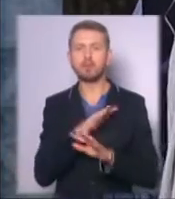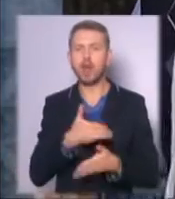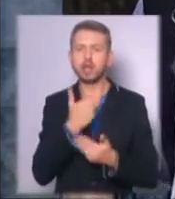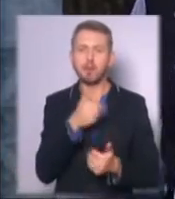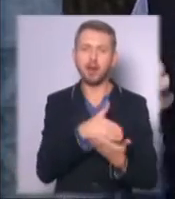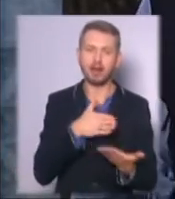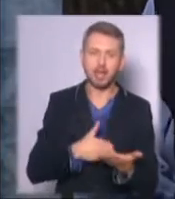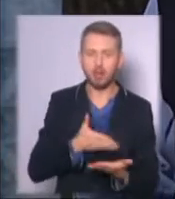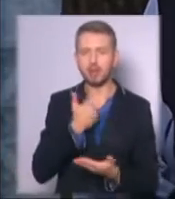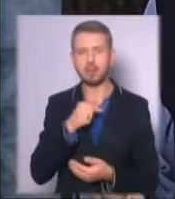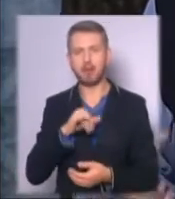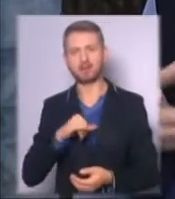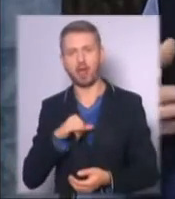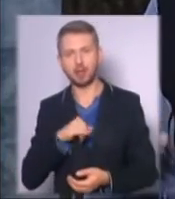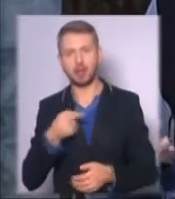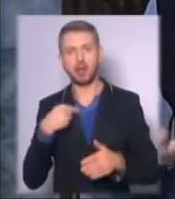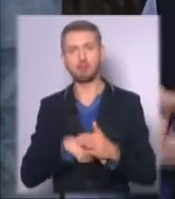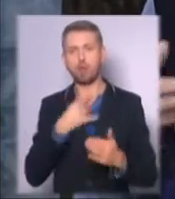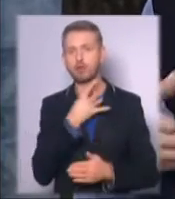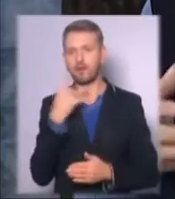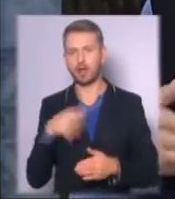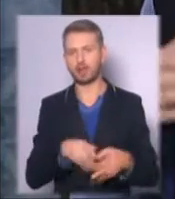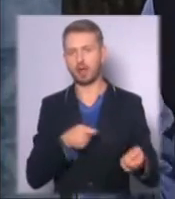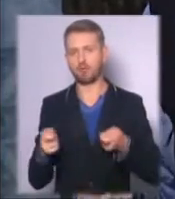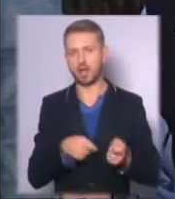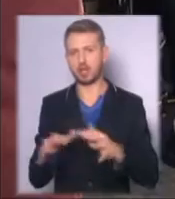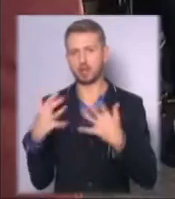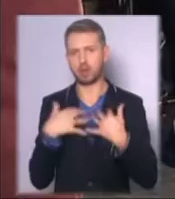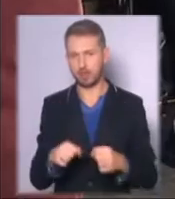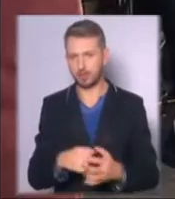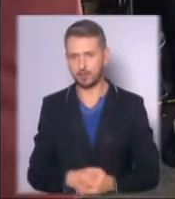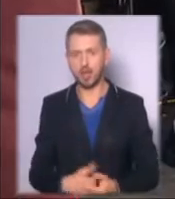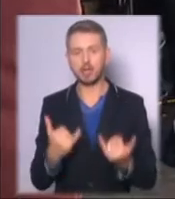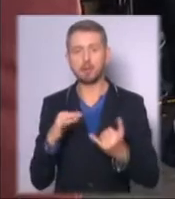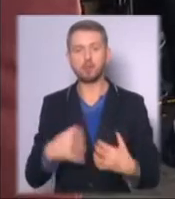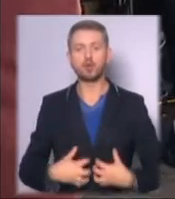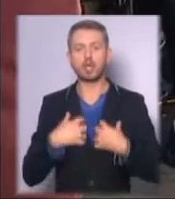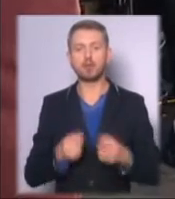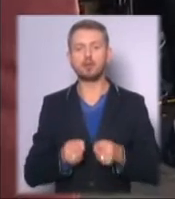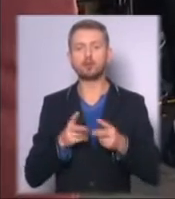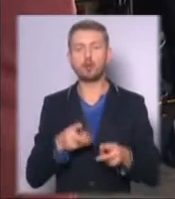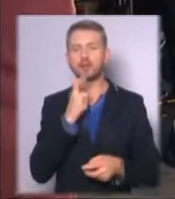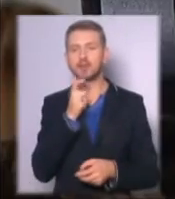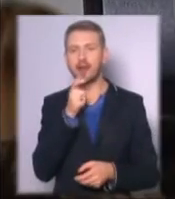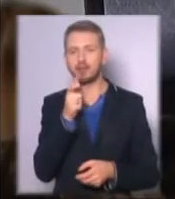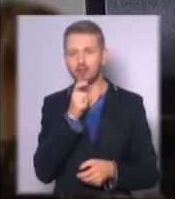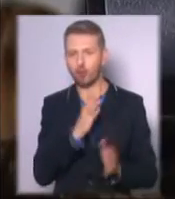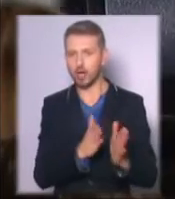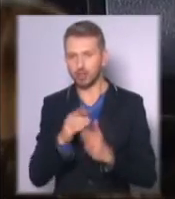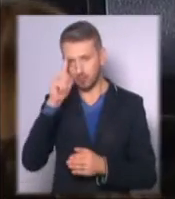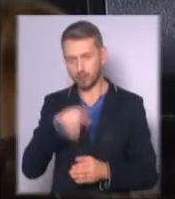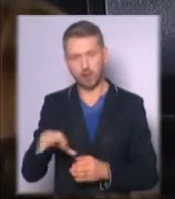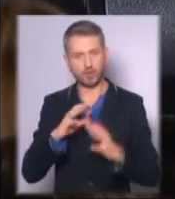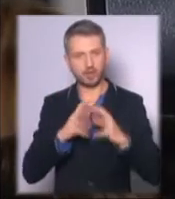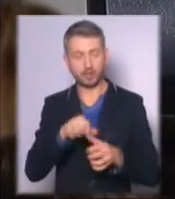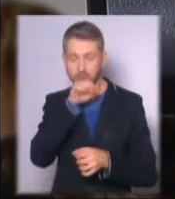хліба, нема сала, бо совєтська власть забрала. Тепер про жахливий злочин сталінського режиму знає увесь світ, а все завдяки